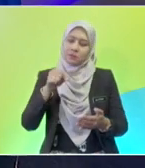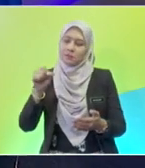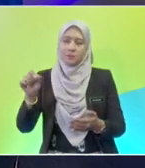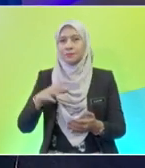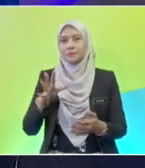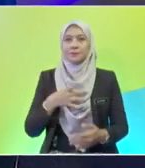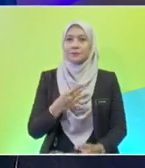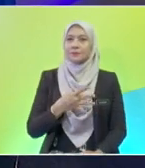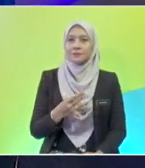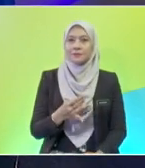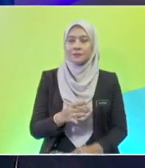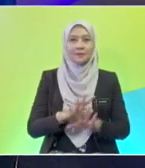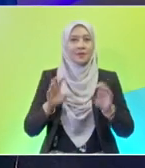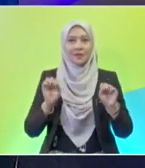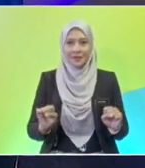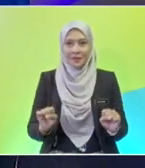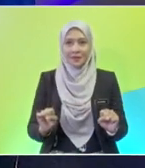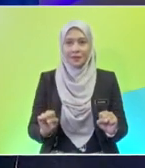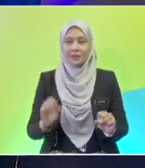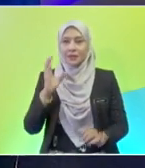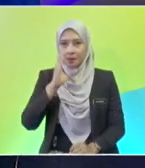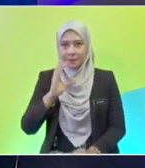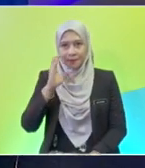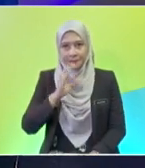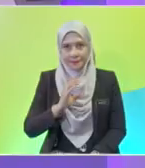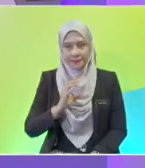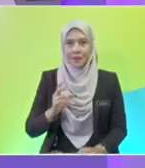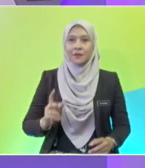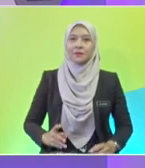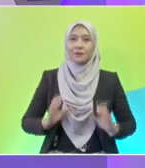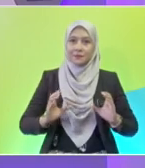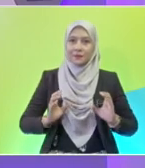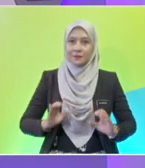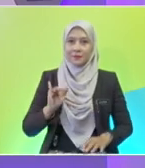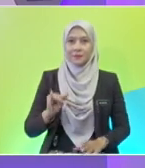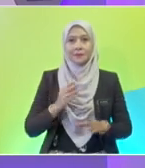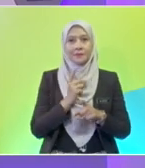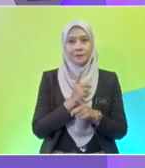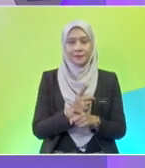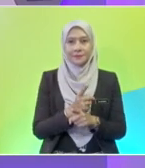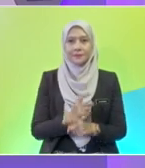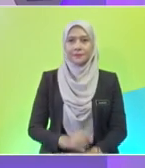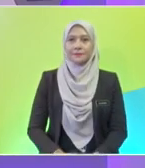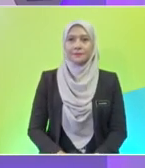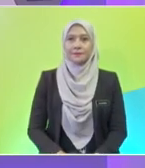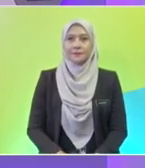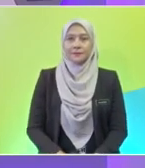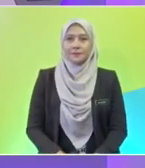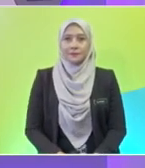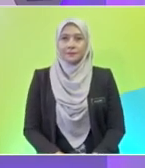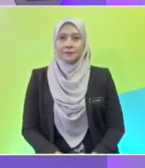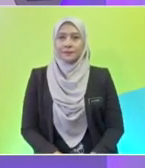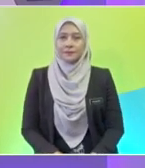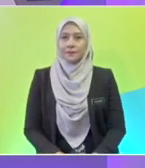untuk mencari jawabannya betul supaya murid-murid Cemerlang seterusnya kita lihat ya Ini adalah satu